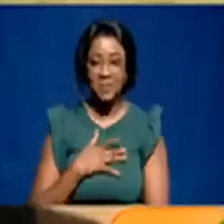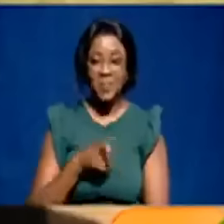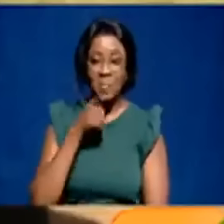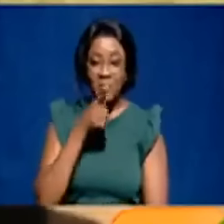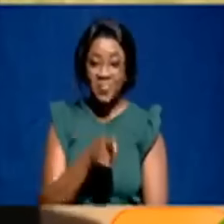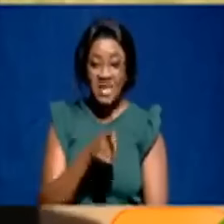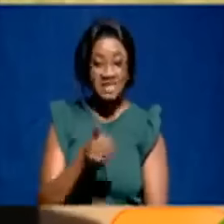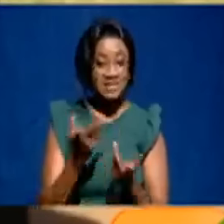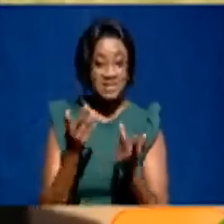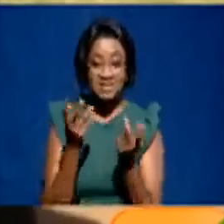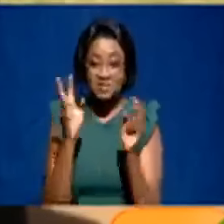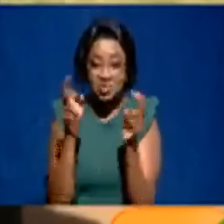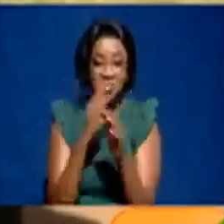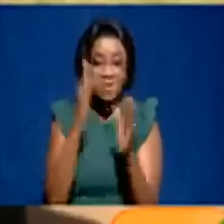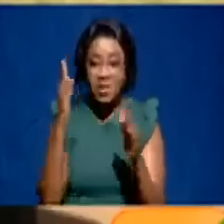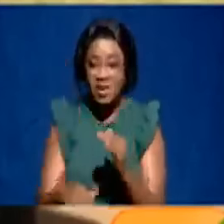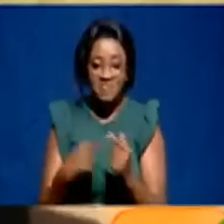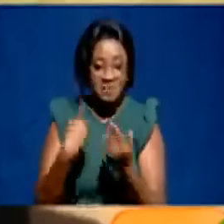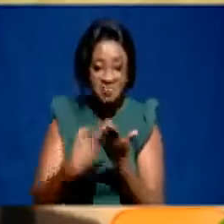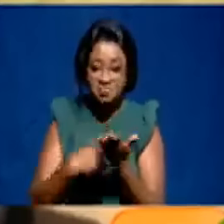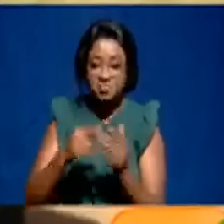kuongea inakuwa